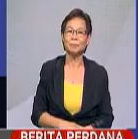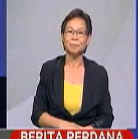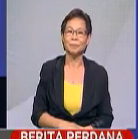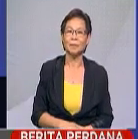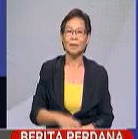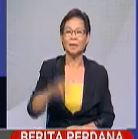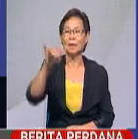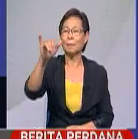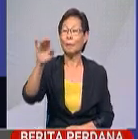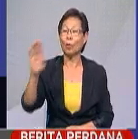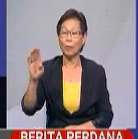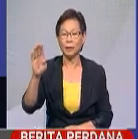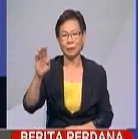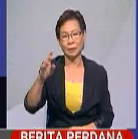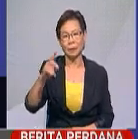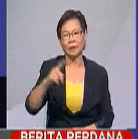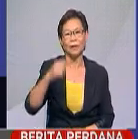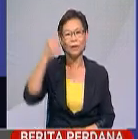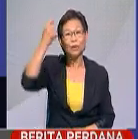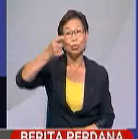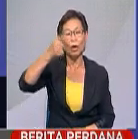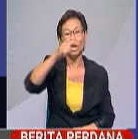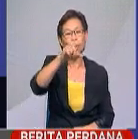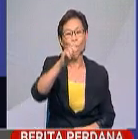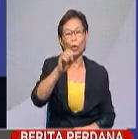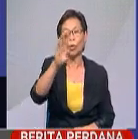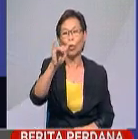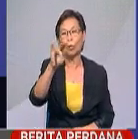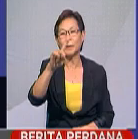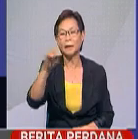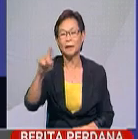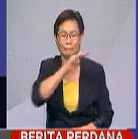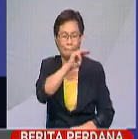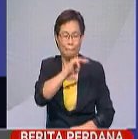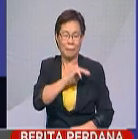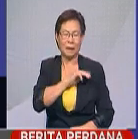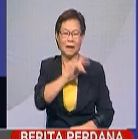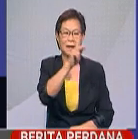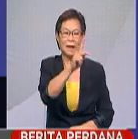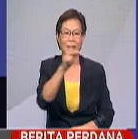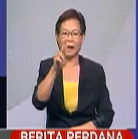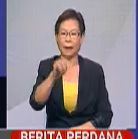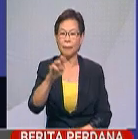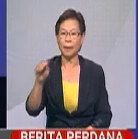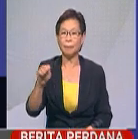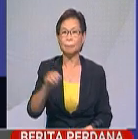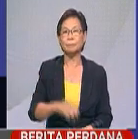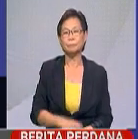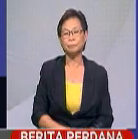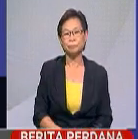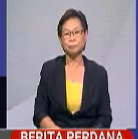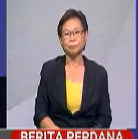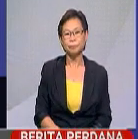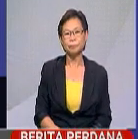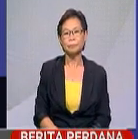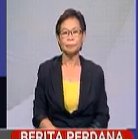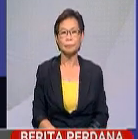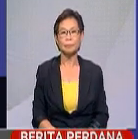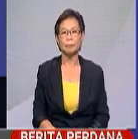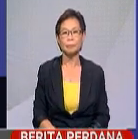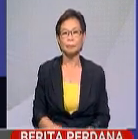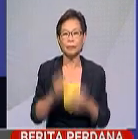Yang Berhormat Tuan Gobind Singh Deo, Minister of Communications and